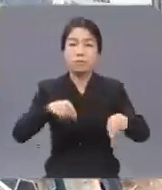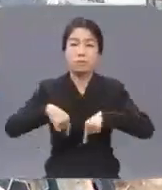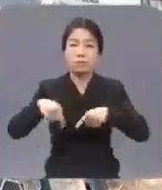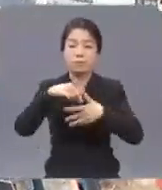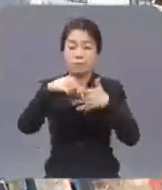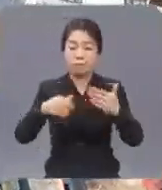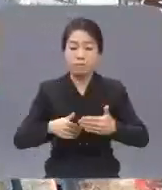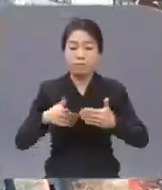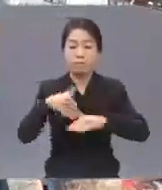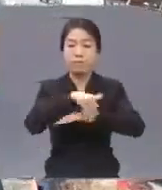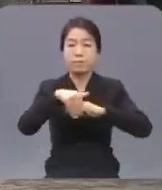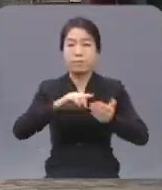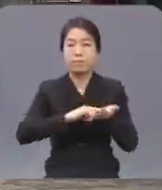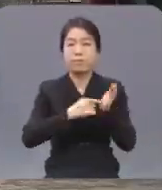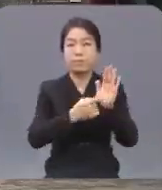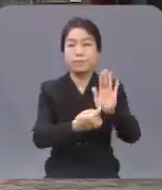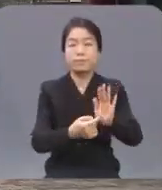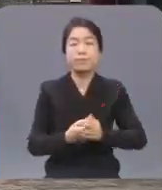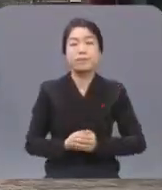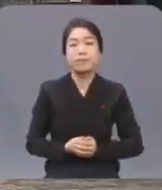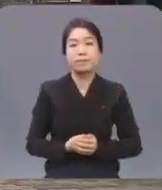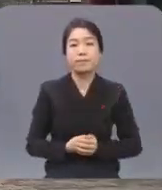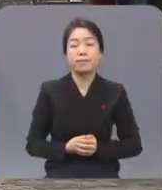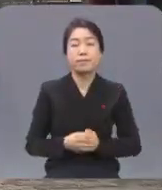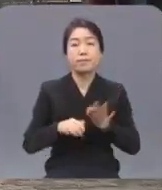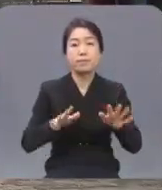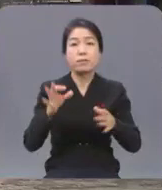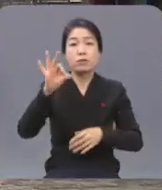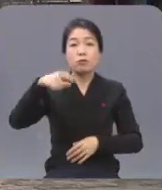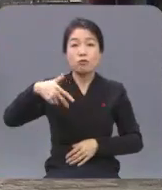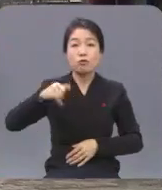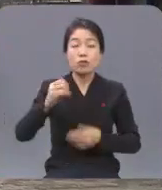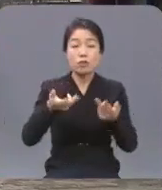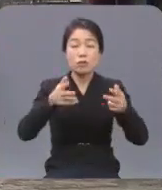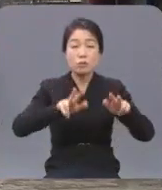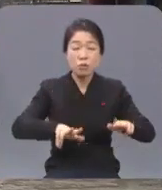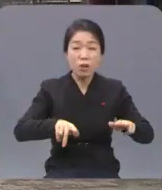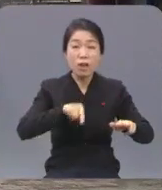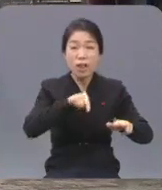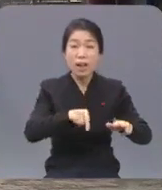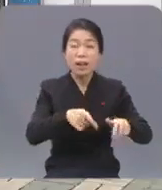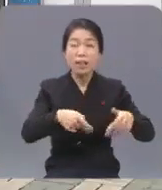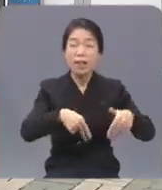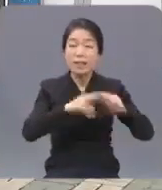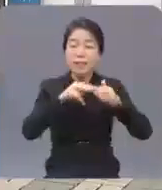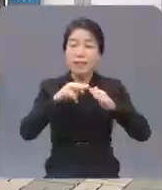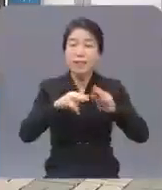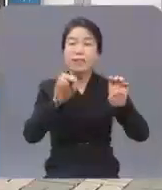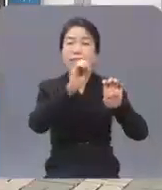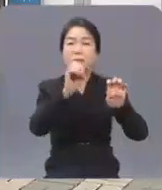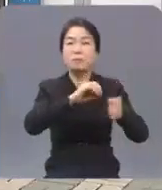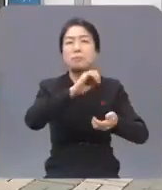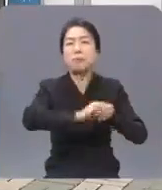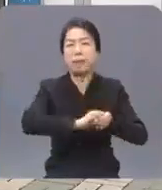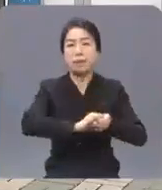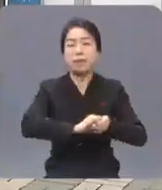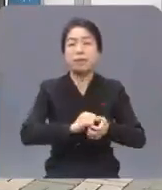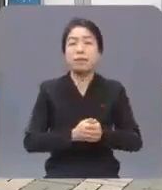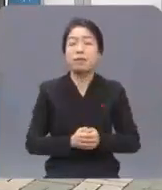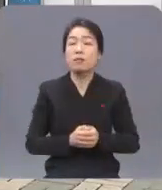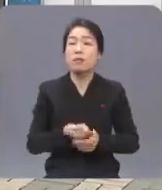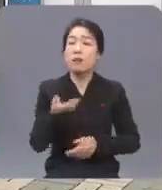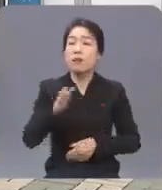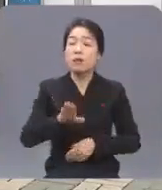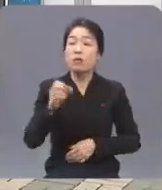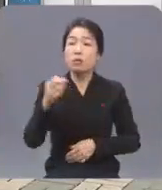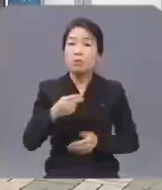절차를 밟을 예정이라고 밝혔습니다. 현재 우치공원은 근린공원으로 시설률이 40%로 제한됩니다.